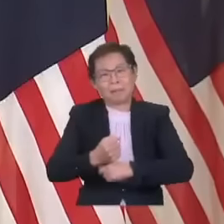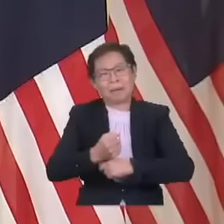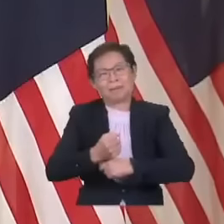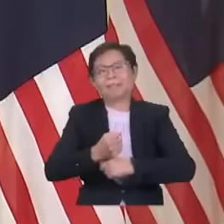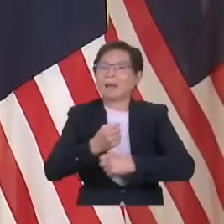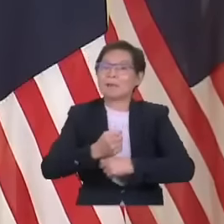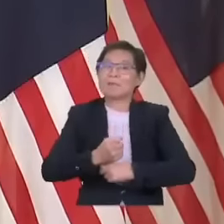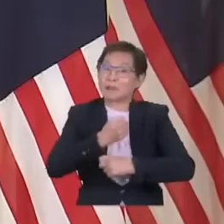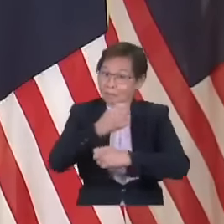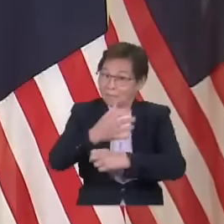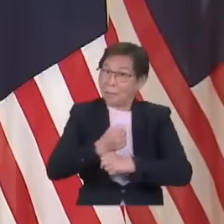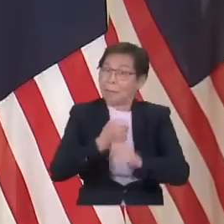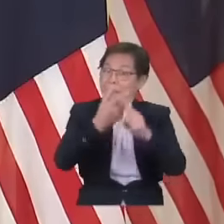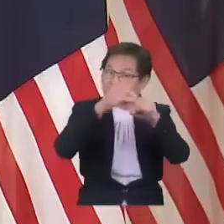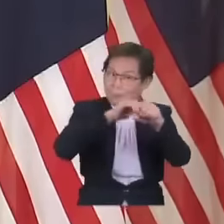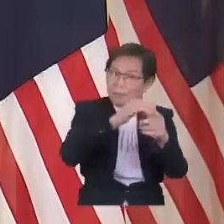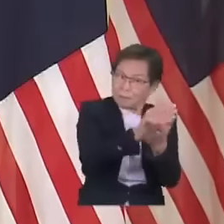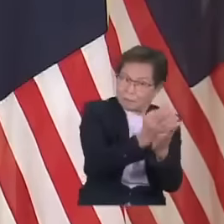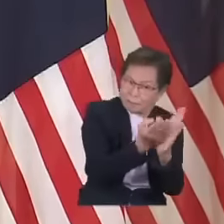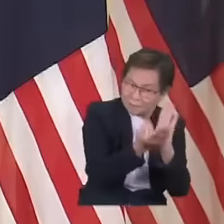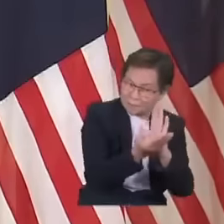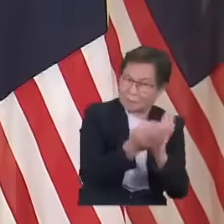baja ini